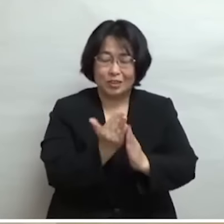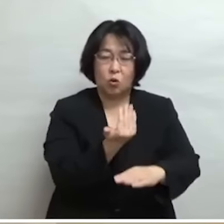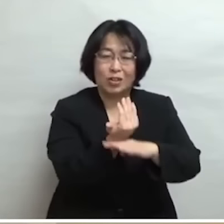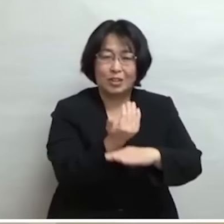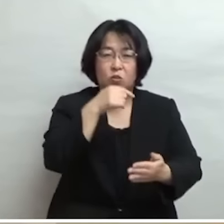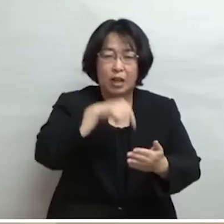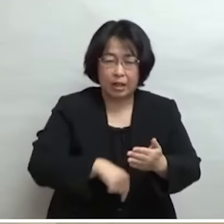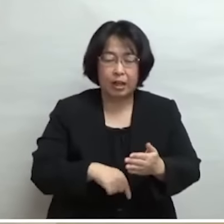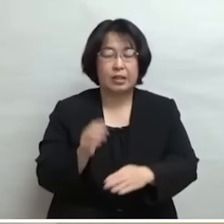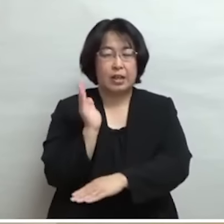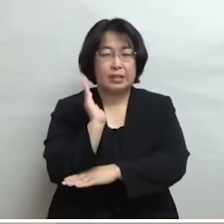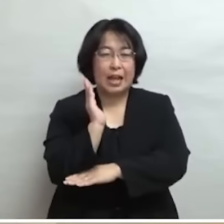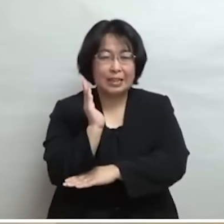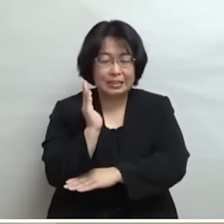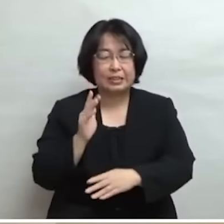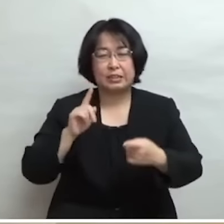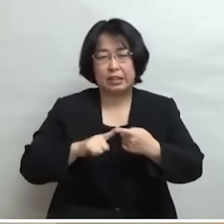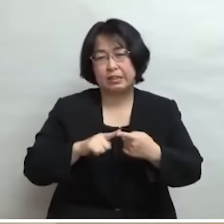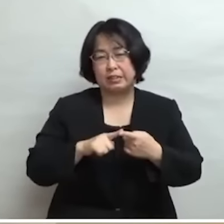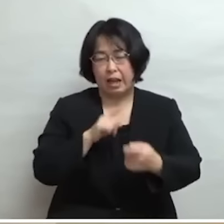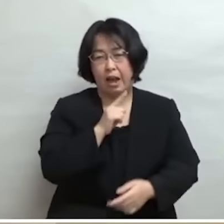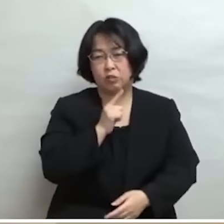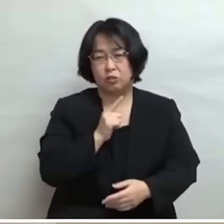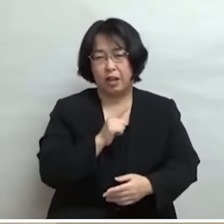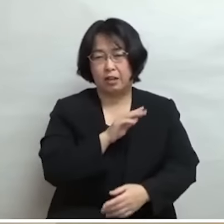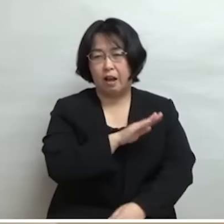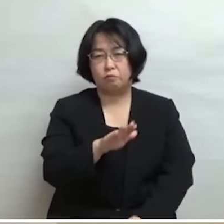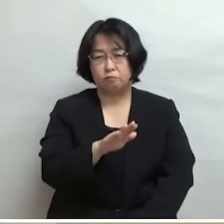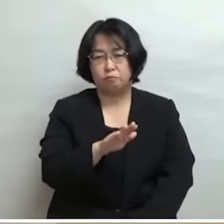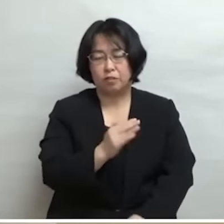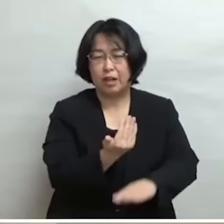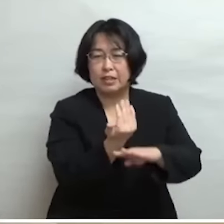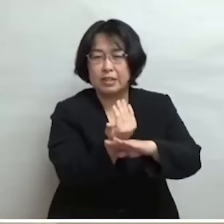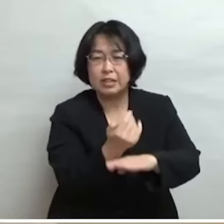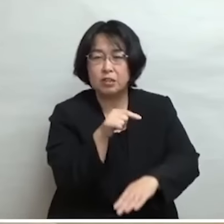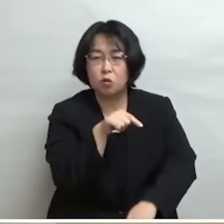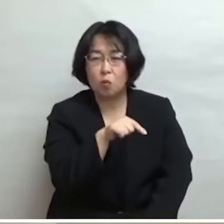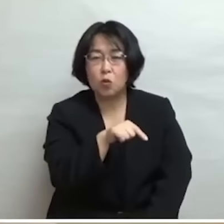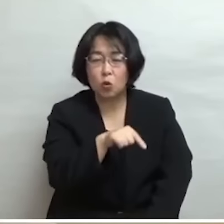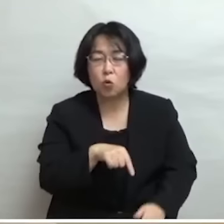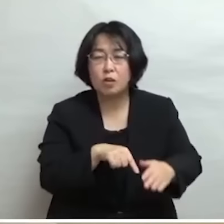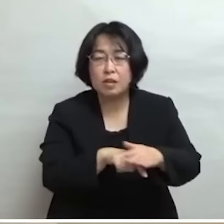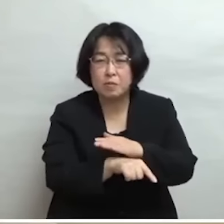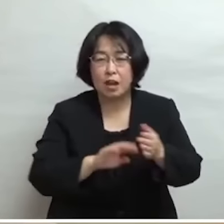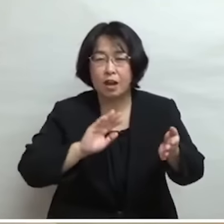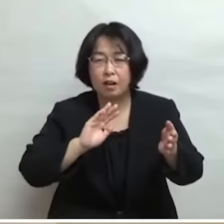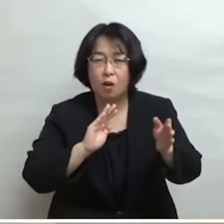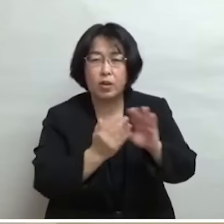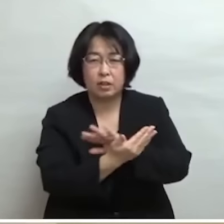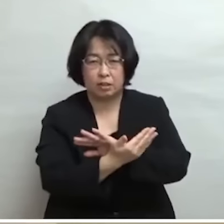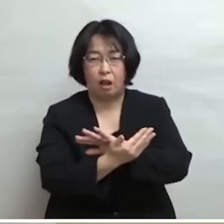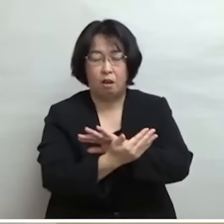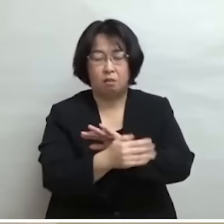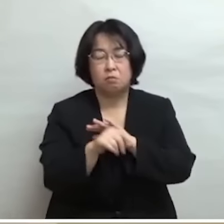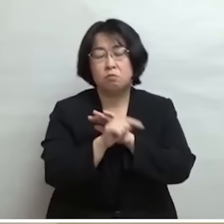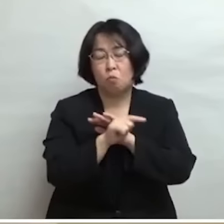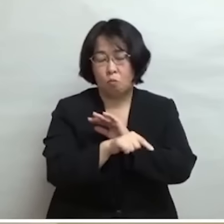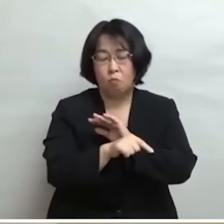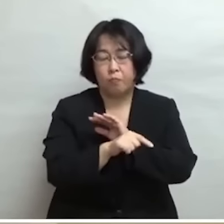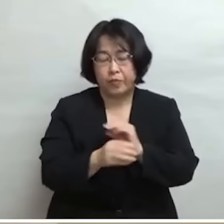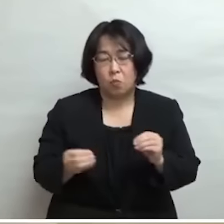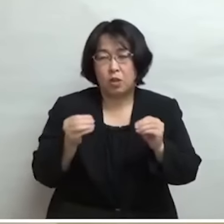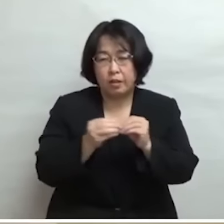言をされている、宗教的な発言をされているということで、非そのものの持っている意味合いが変わってきてしまった。そのことに伴って